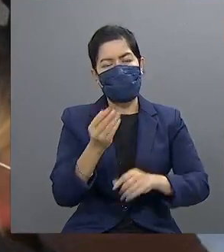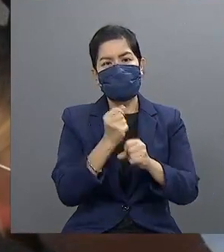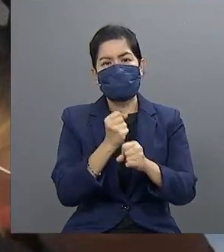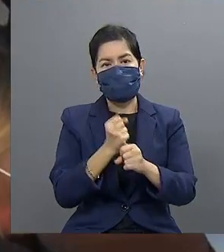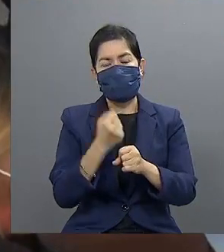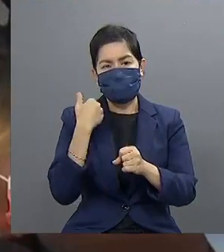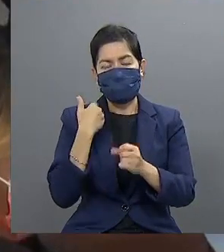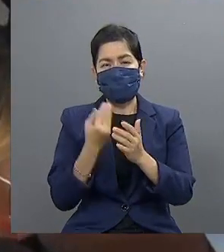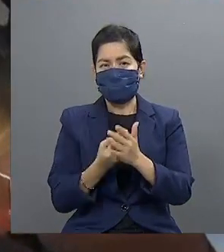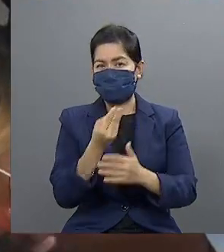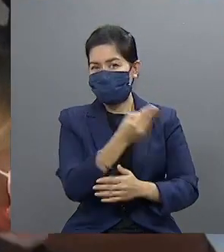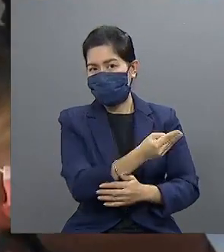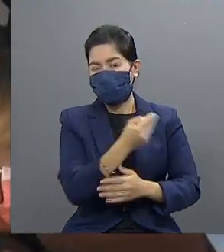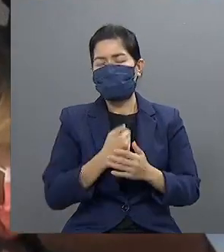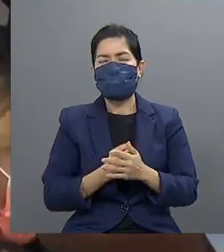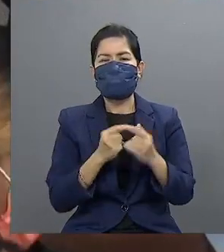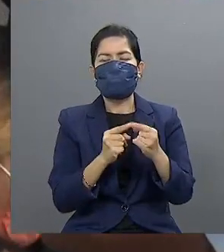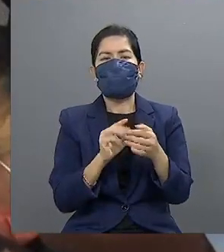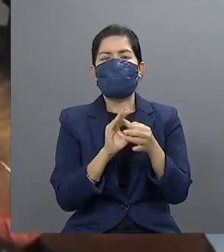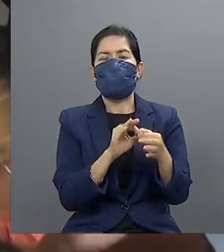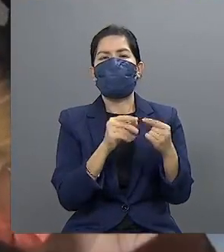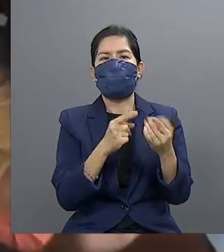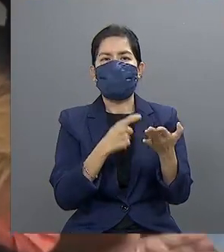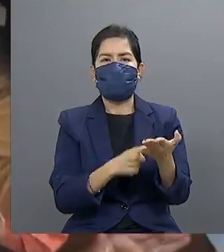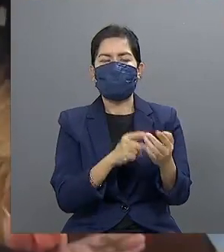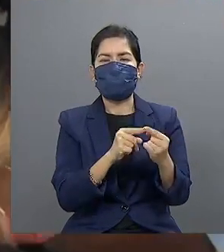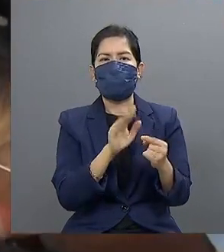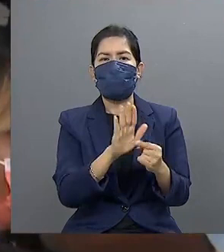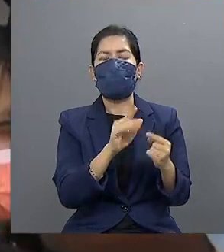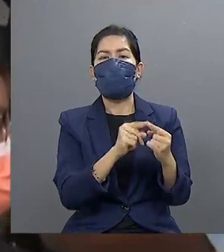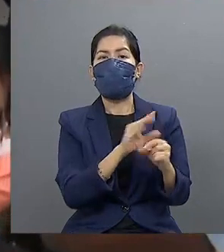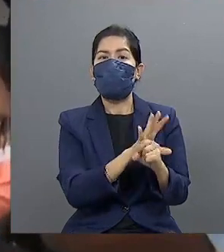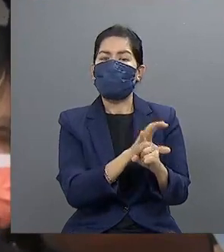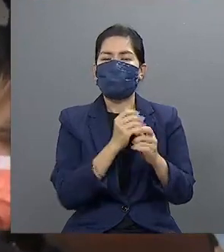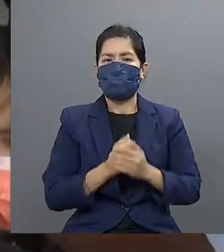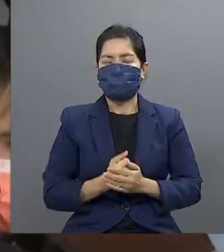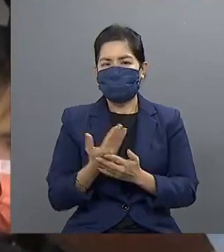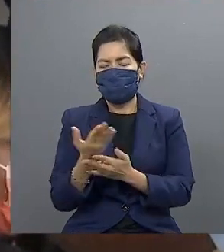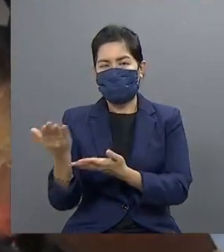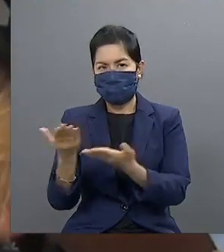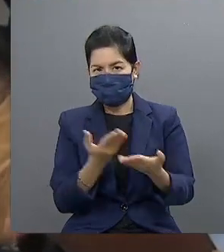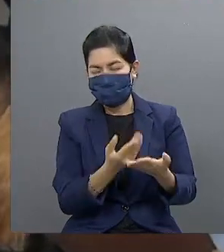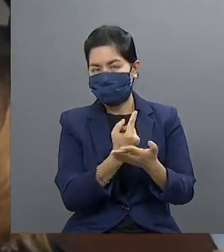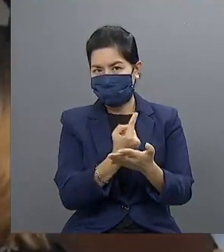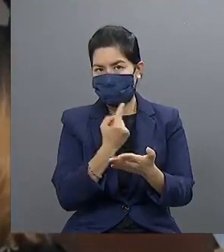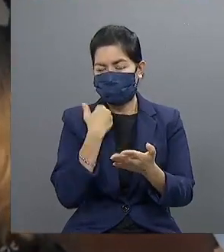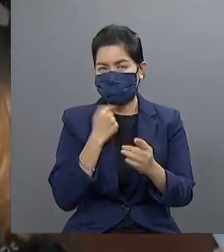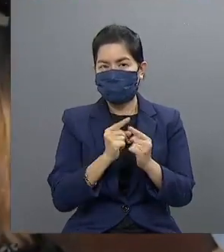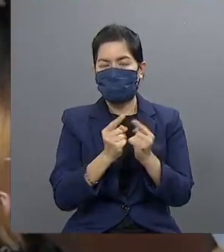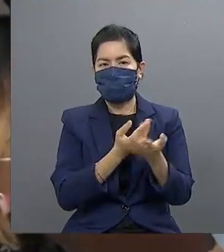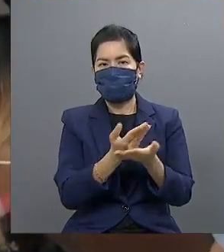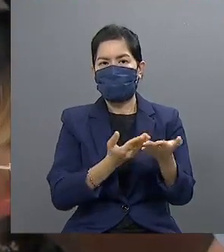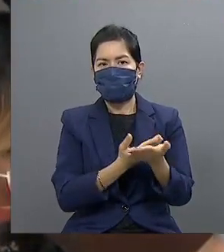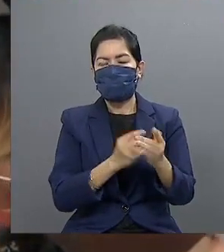ประกันภัยให้กับพวกเขานะคะซึ่งขณะนี้ค่ะเจ้าหน้าที่ก็มีการเชิญตัวแทนเข้าไปพูดคุยค่ะแต่ว่าแกนนำยังไม่ยินยอมและยังค